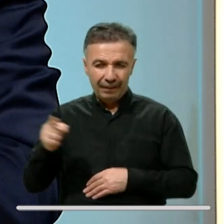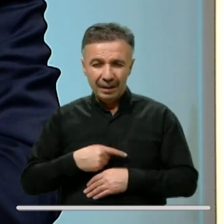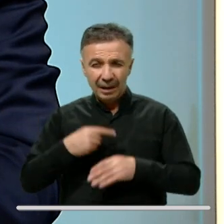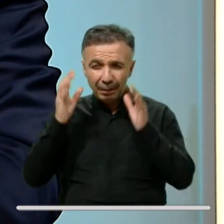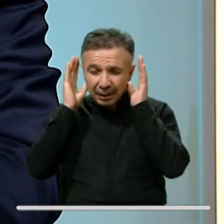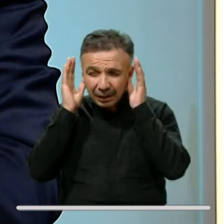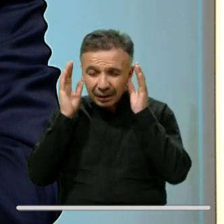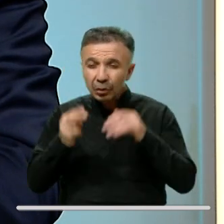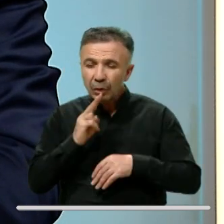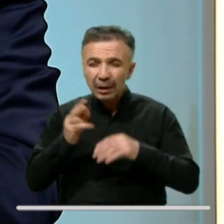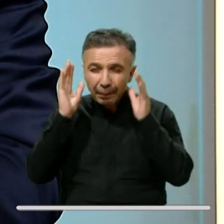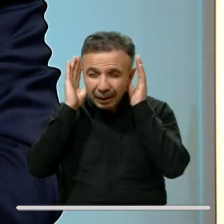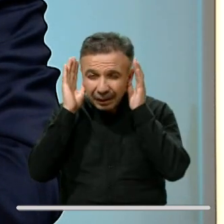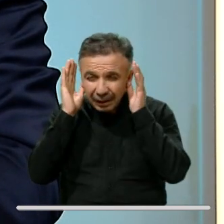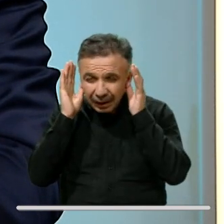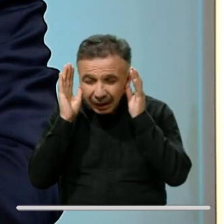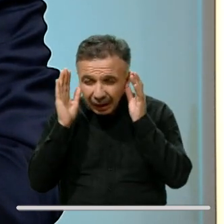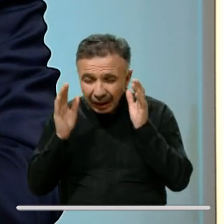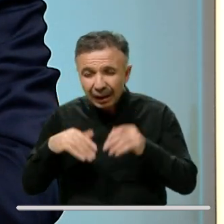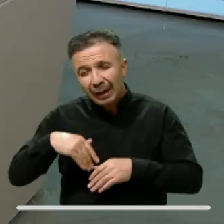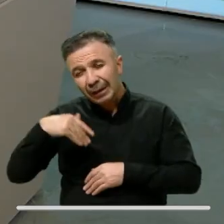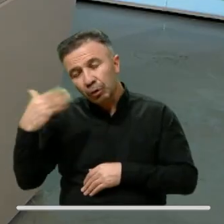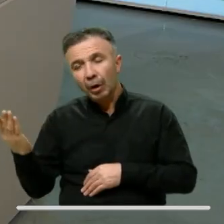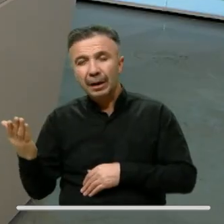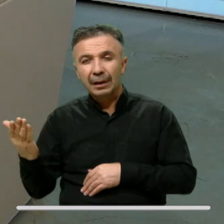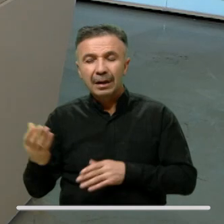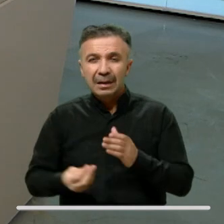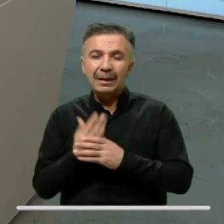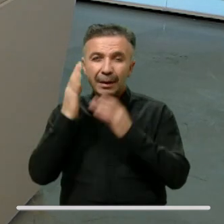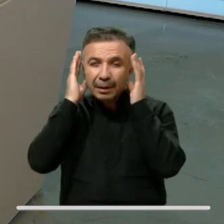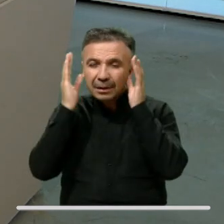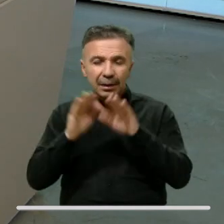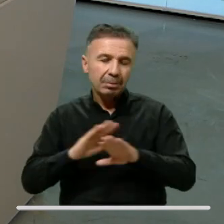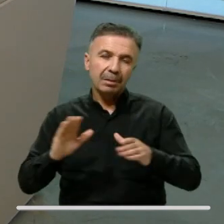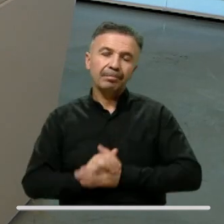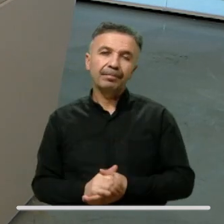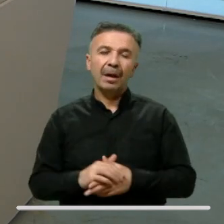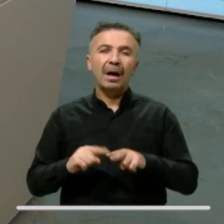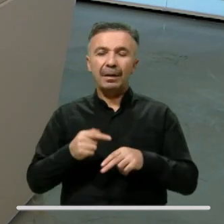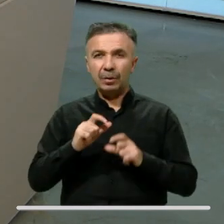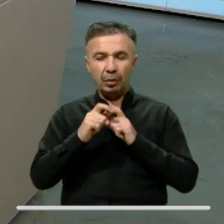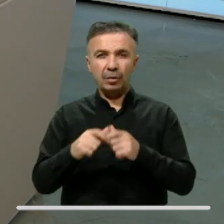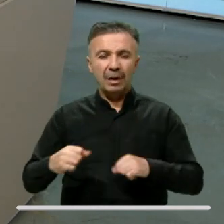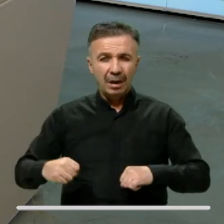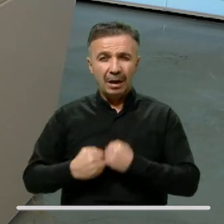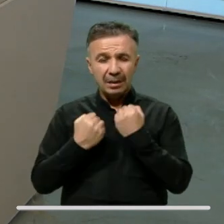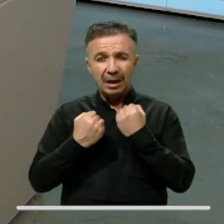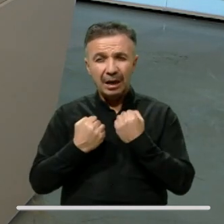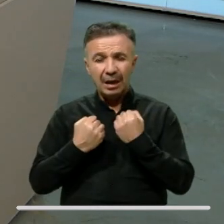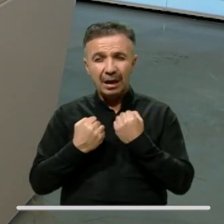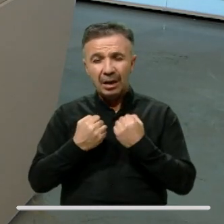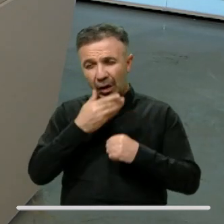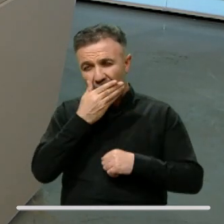Vitri kılar, daha sonra da sabah namazını kılabilir. Peki efendim. Ali Bey'in selamları var. Kaza borçlarımızı öderken her